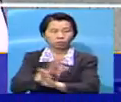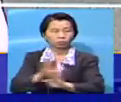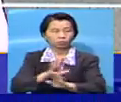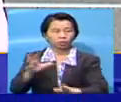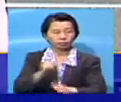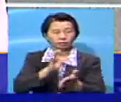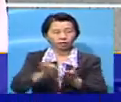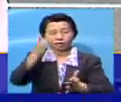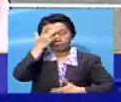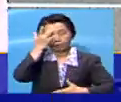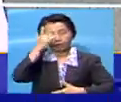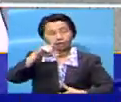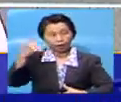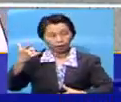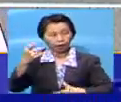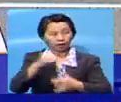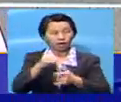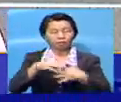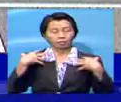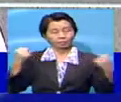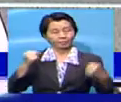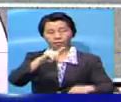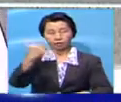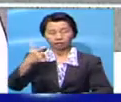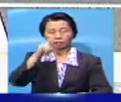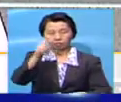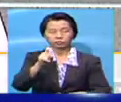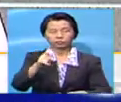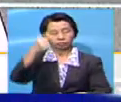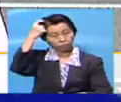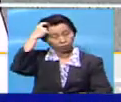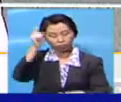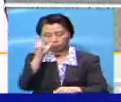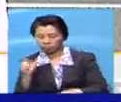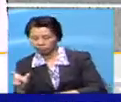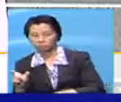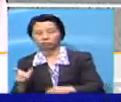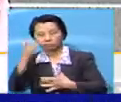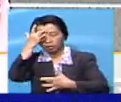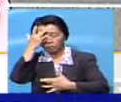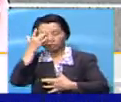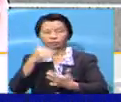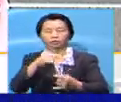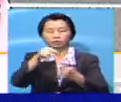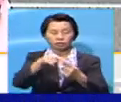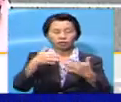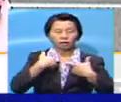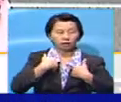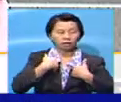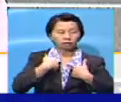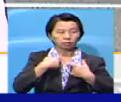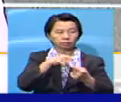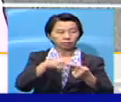mengambil kira penyakit-penyakit lain ataupun sektor kesihatan yang lain ianya perlu dibincangkan dan dilihat kerana Apabila ada